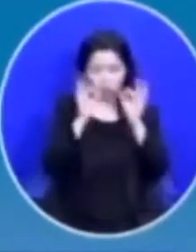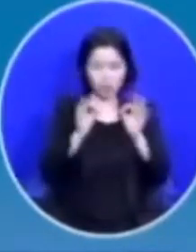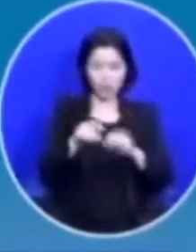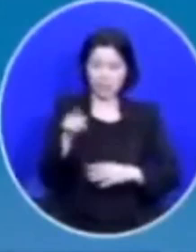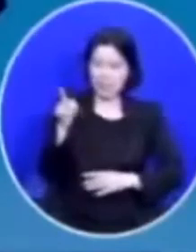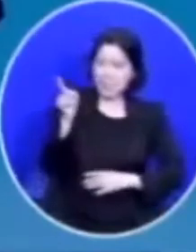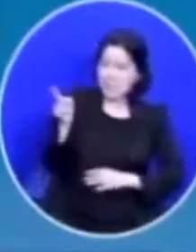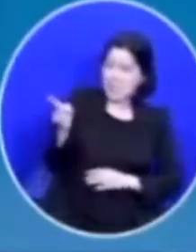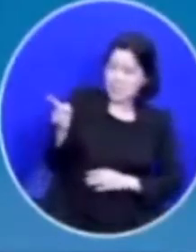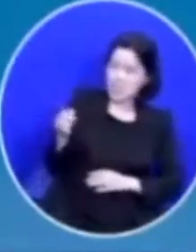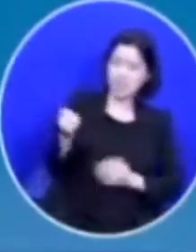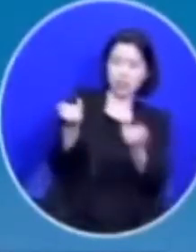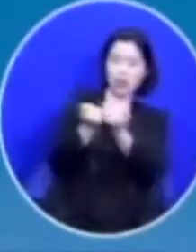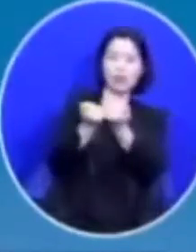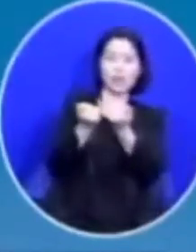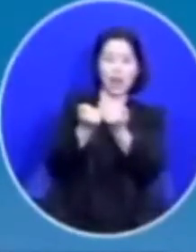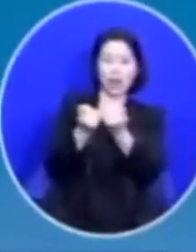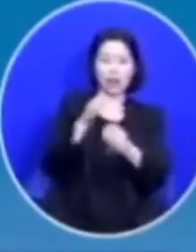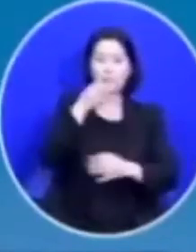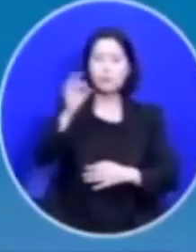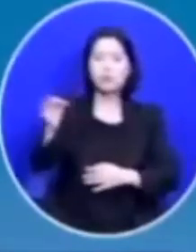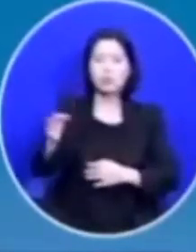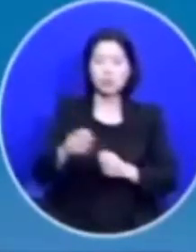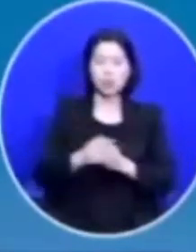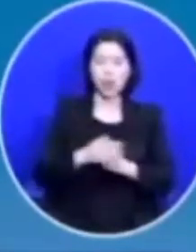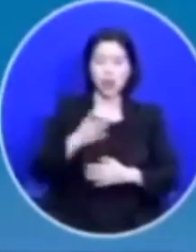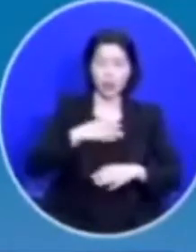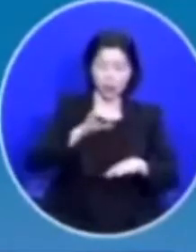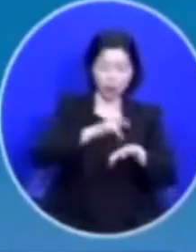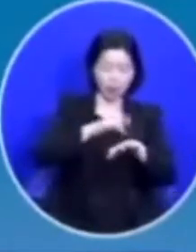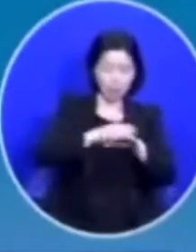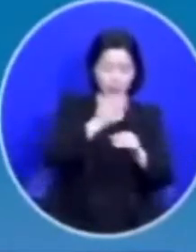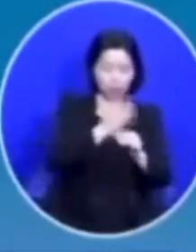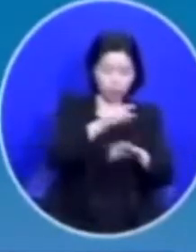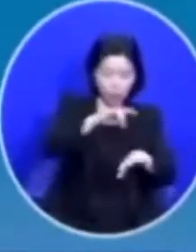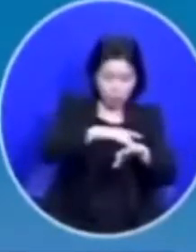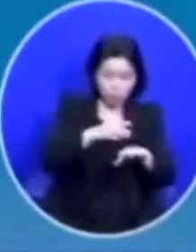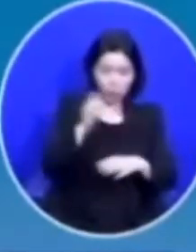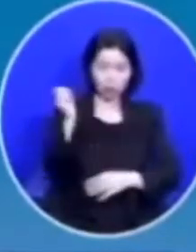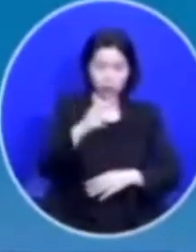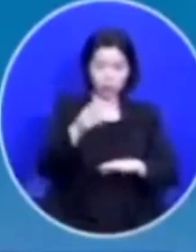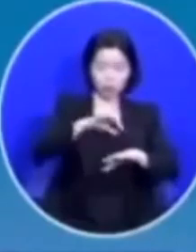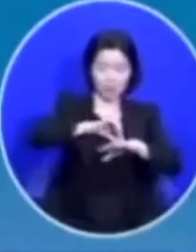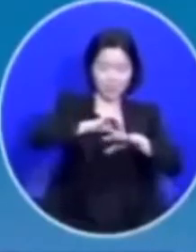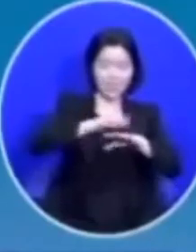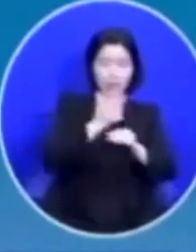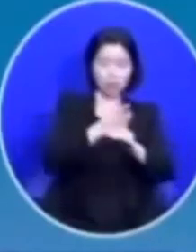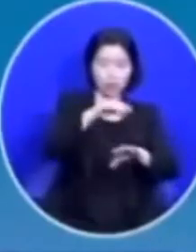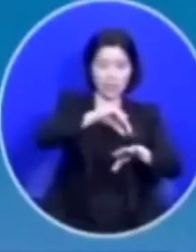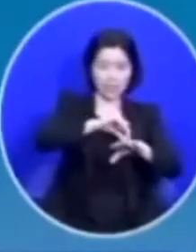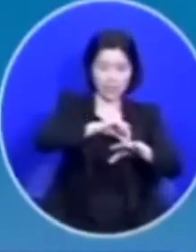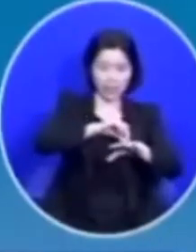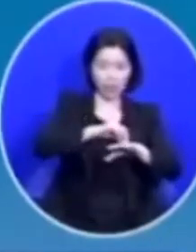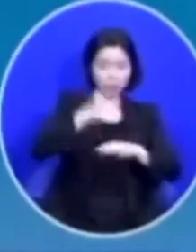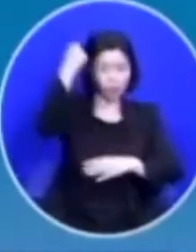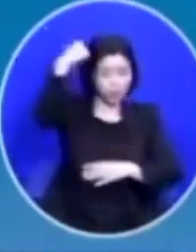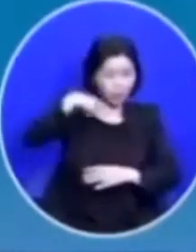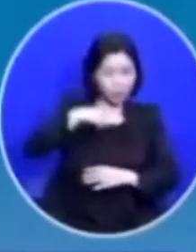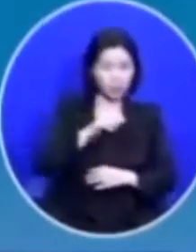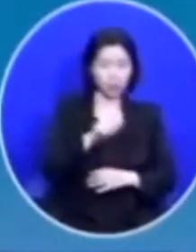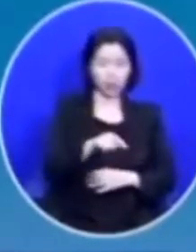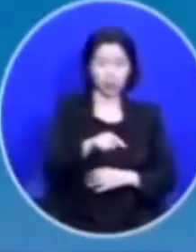이여자 그 용사 라고 불렀어요 4 요 중에 뼈 고 살 중에 사내라고 느껴지는 것과